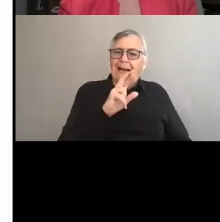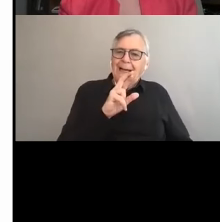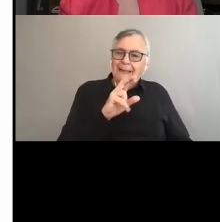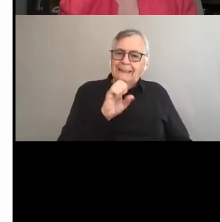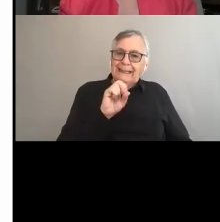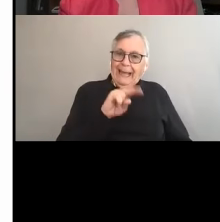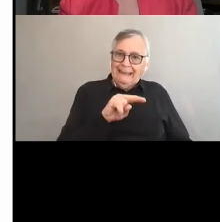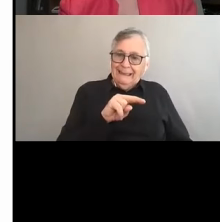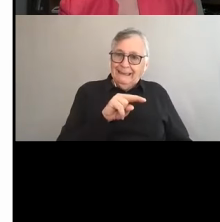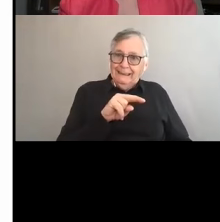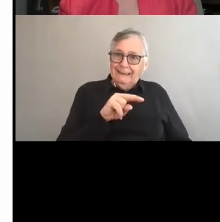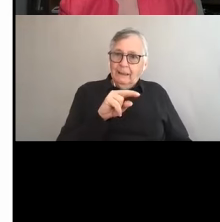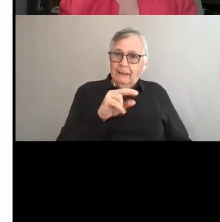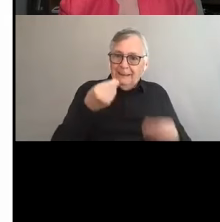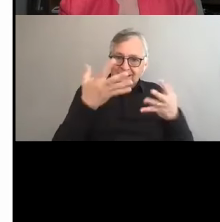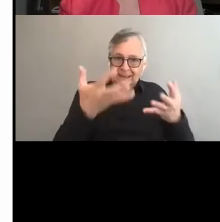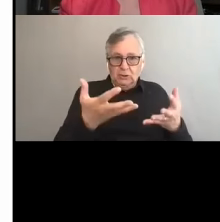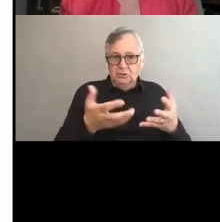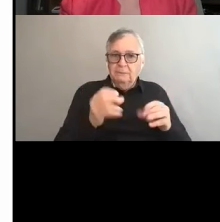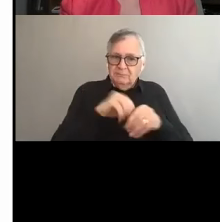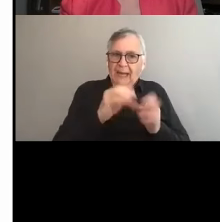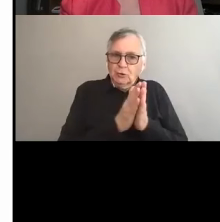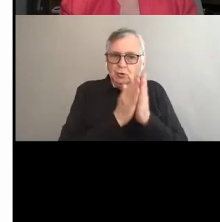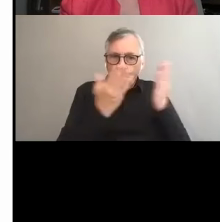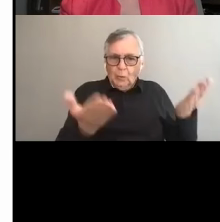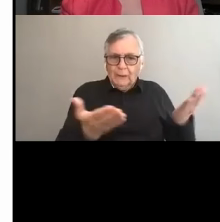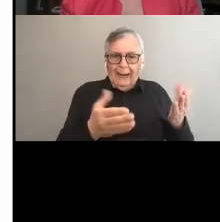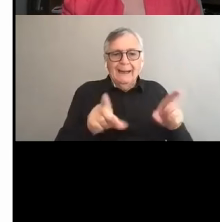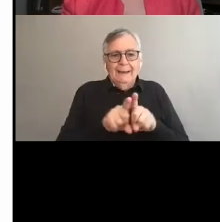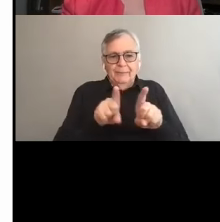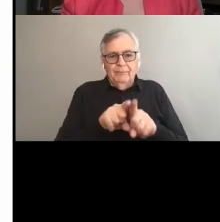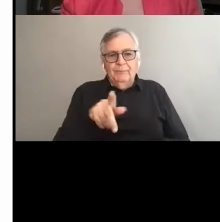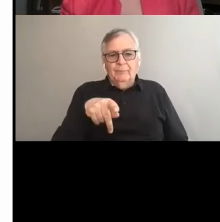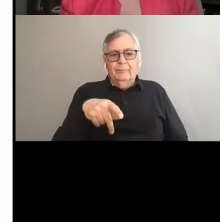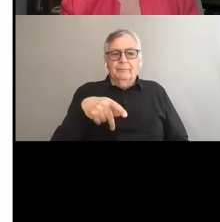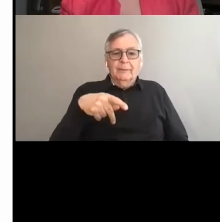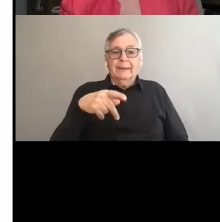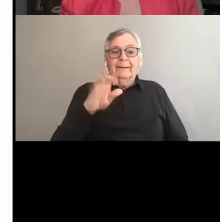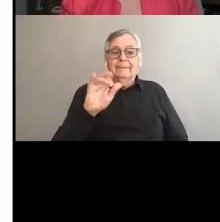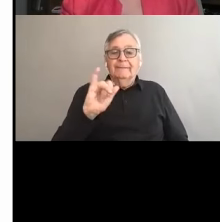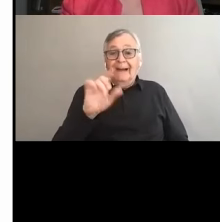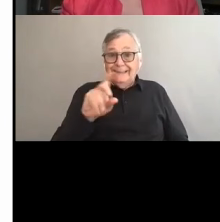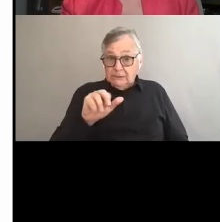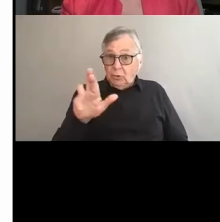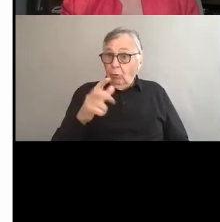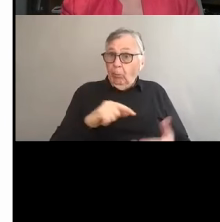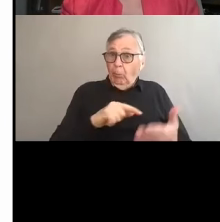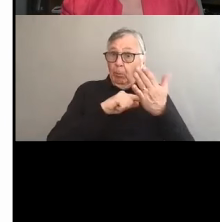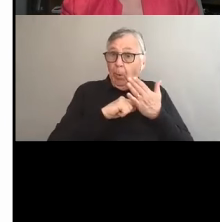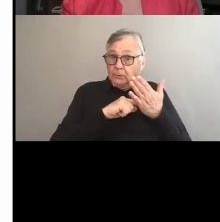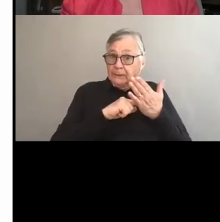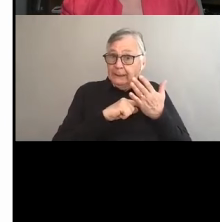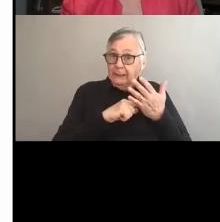qui ont été publiés dans le New England Journal of Medicine, celui de Pfizer, qui nous a montré que